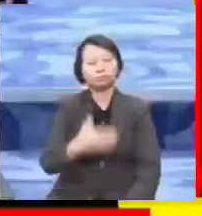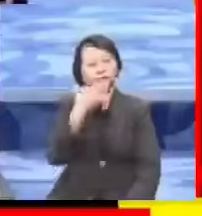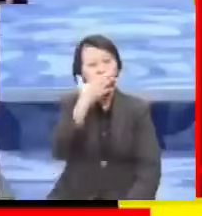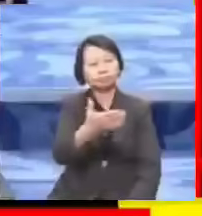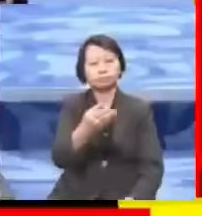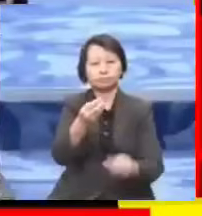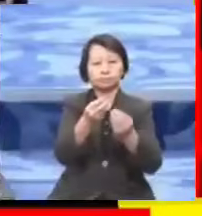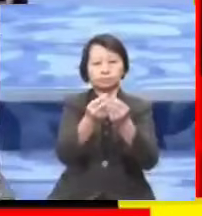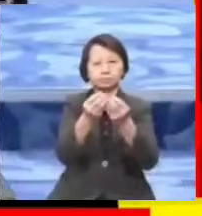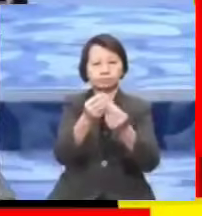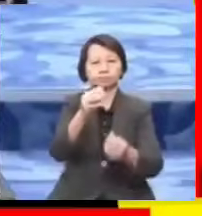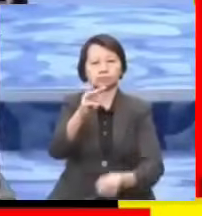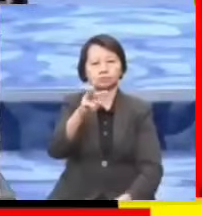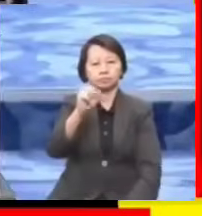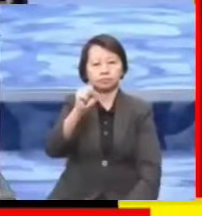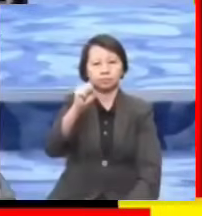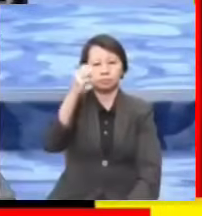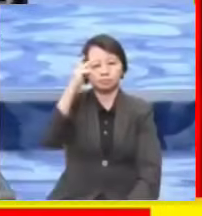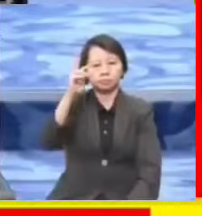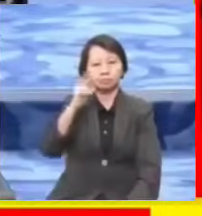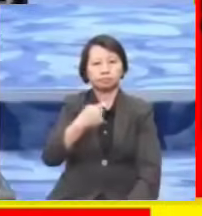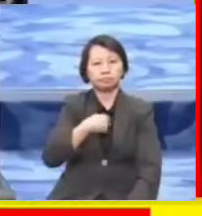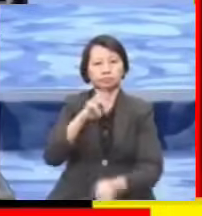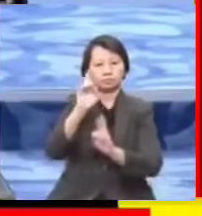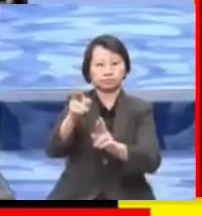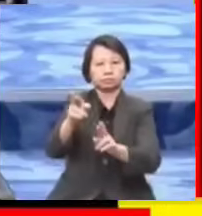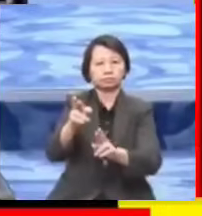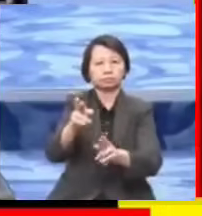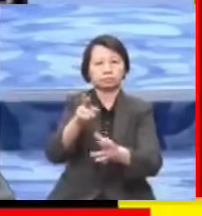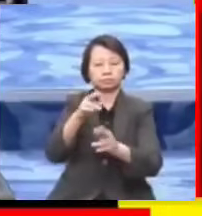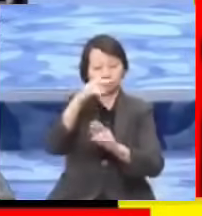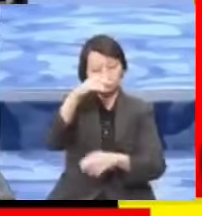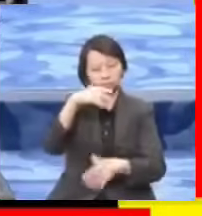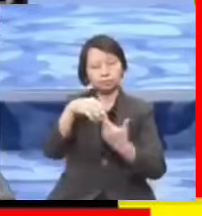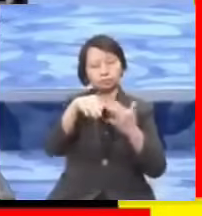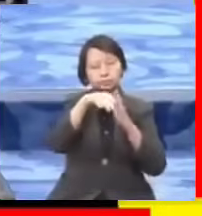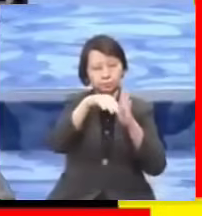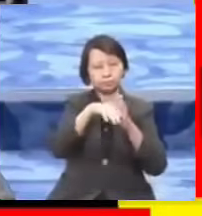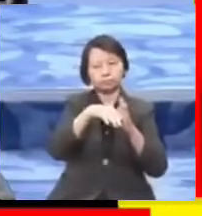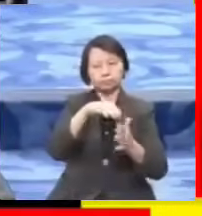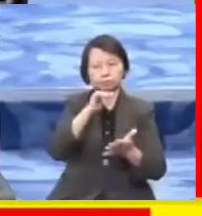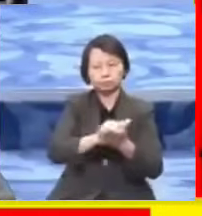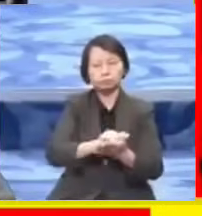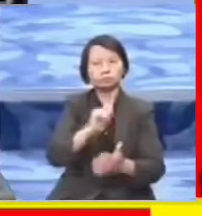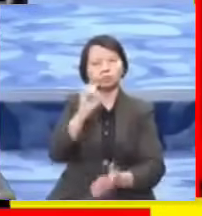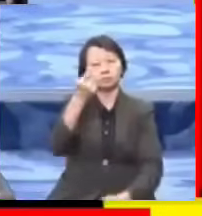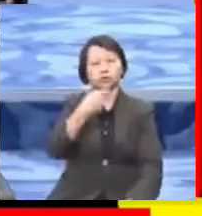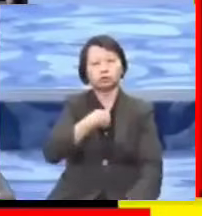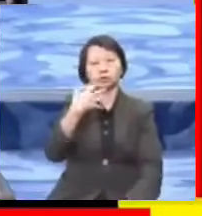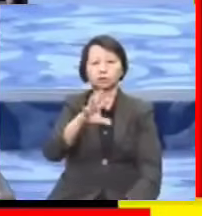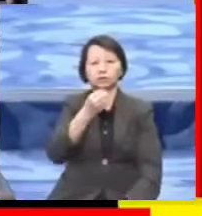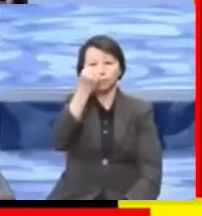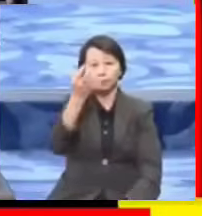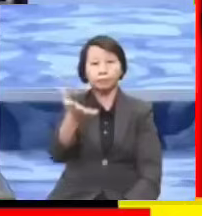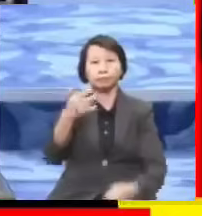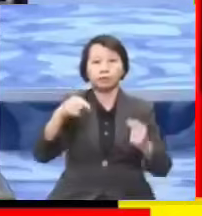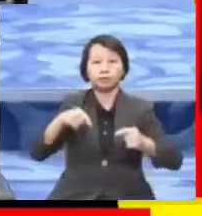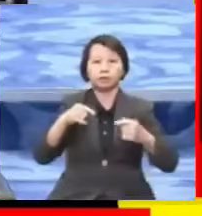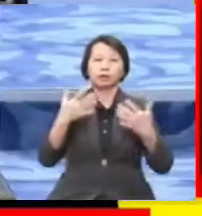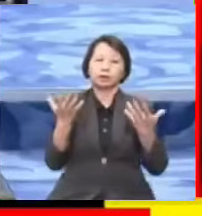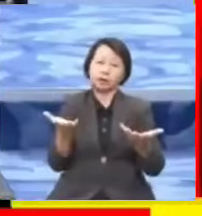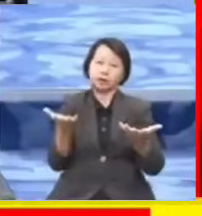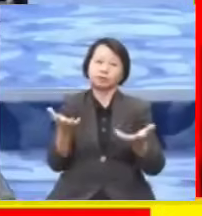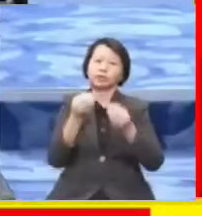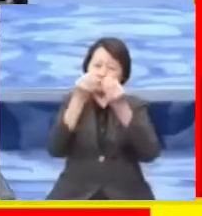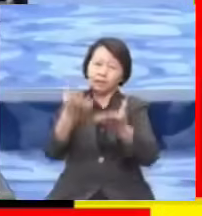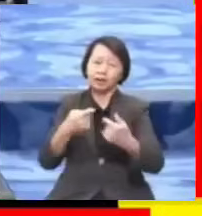Simas. Saya hormati prinsip tersebut. Cuma saya dah beritahu di sini, kita serah pada